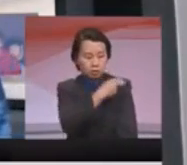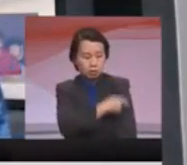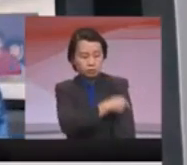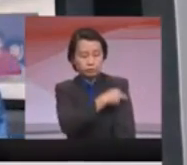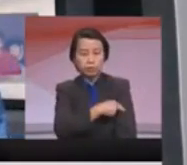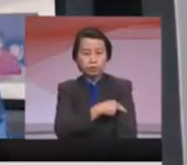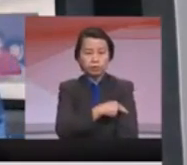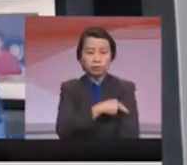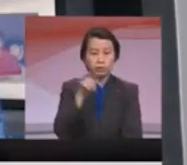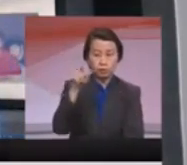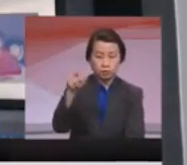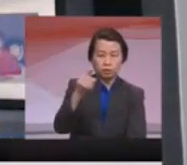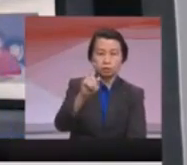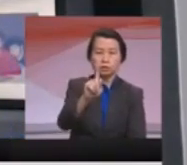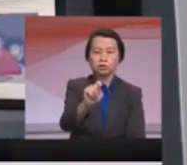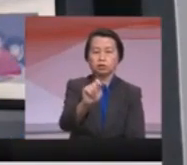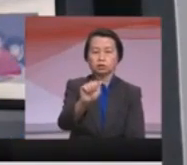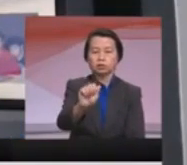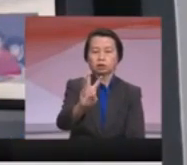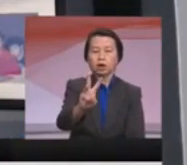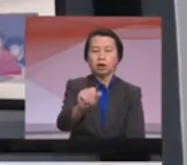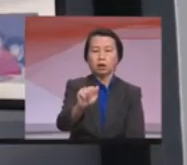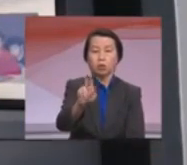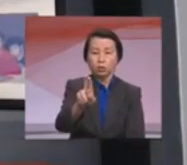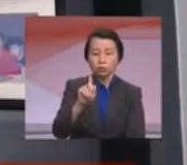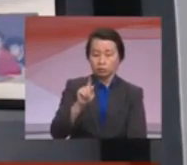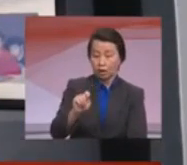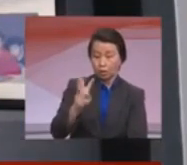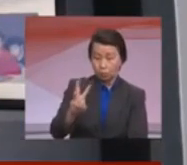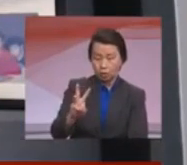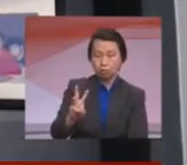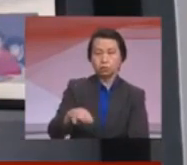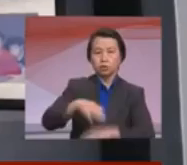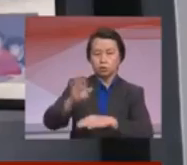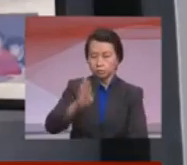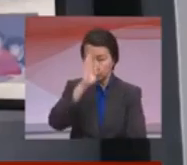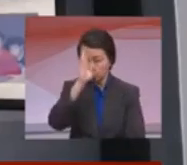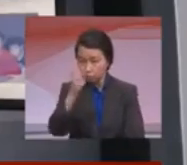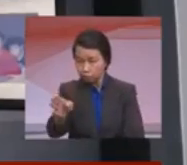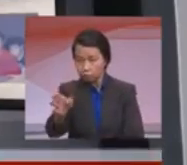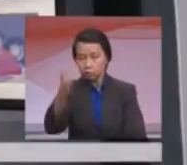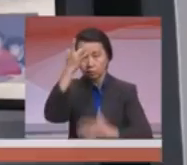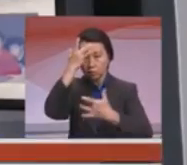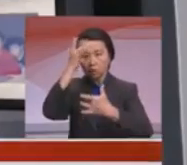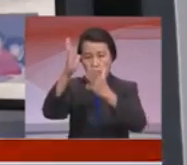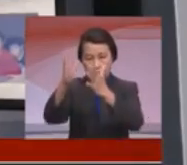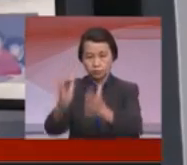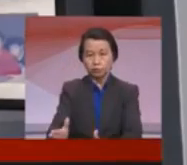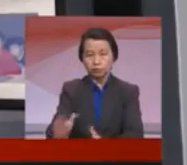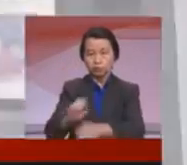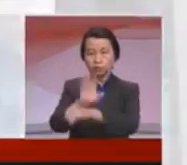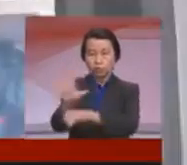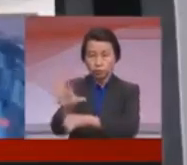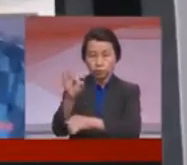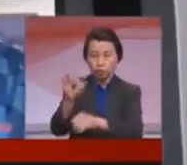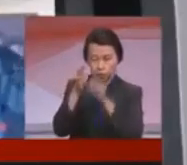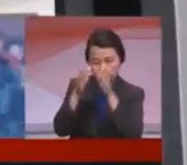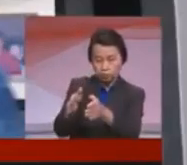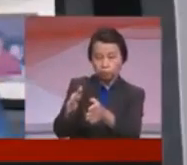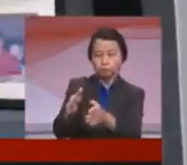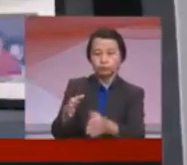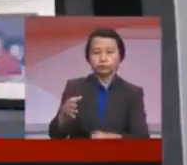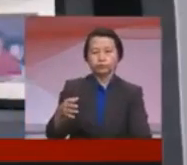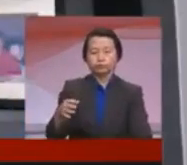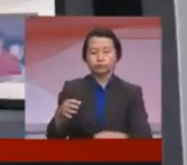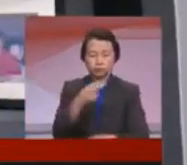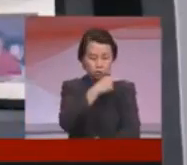Tawau lebih fokus kepada merawat pesakit-pesakit COVID-19 ini. Hospital